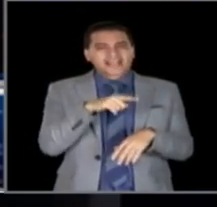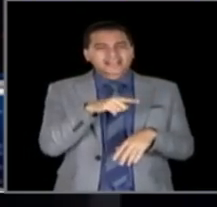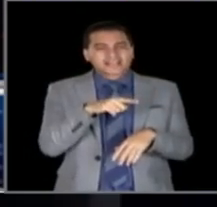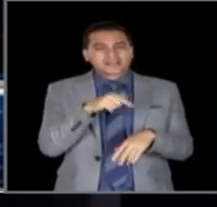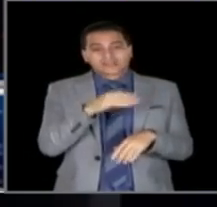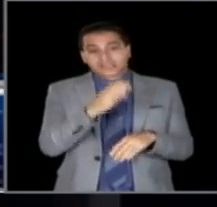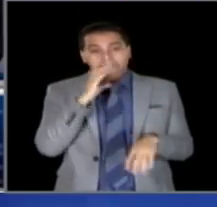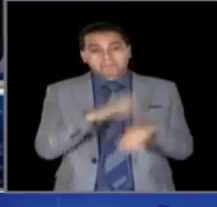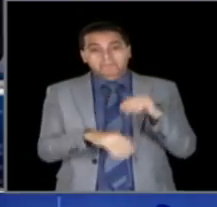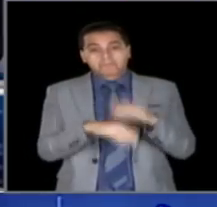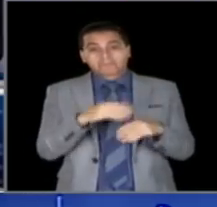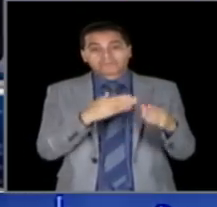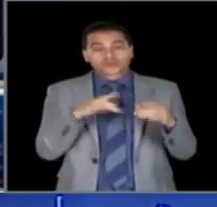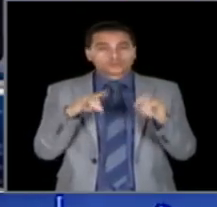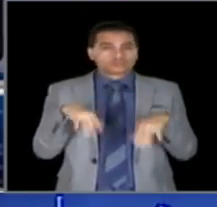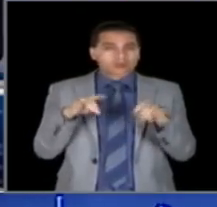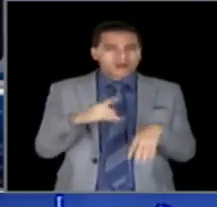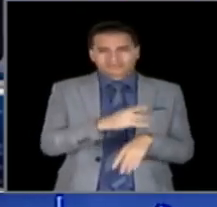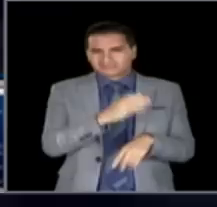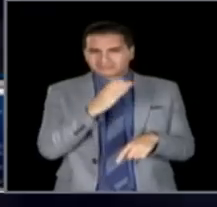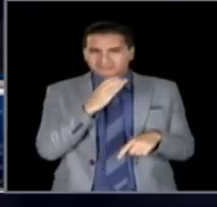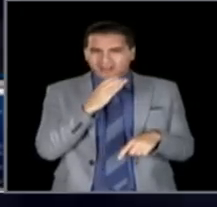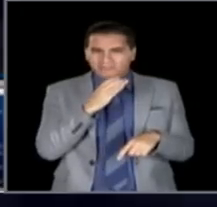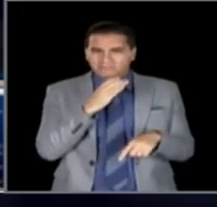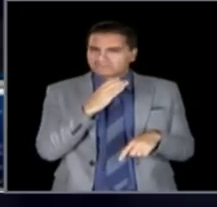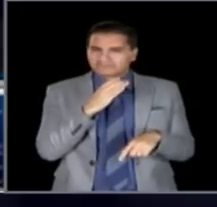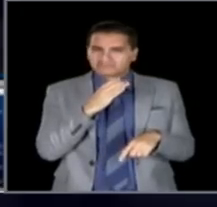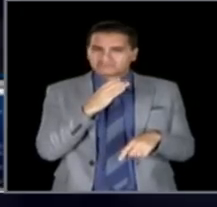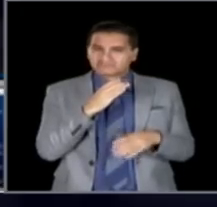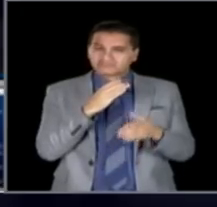في إجابة؟ أستراليا. أستراليا،